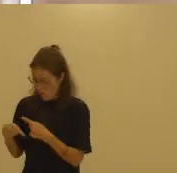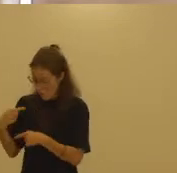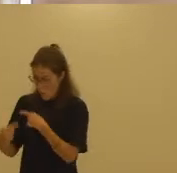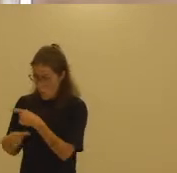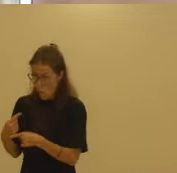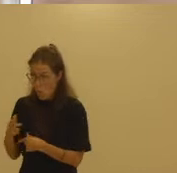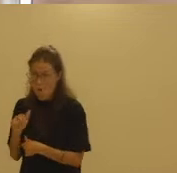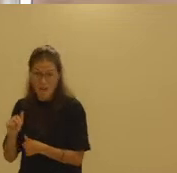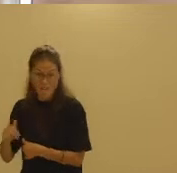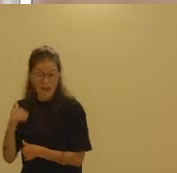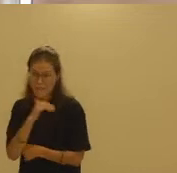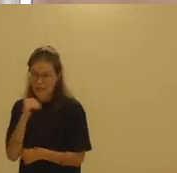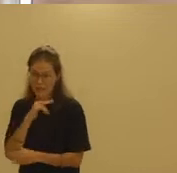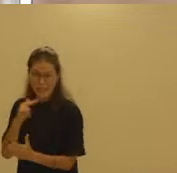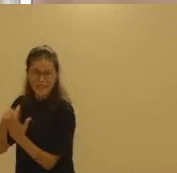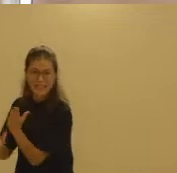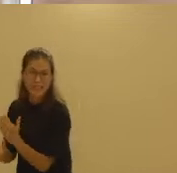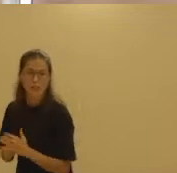également.